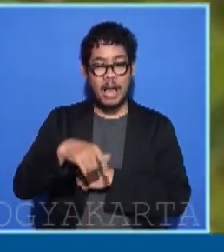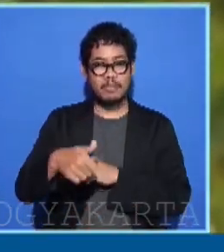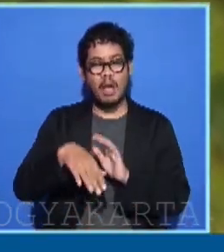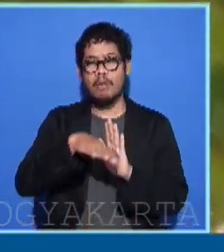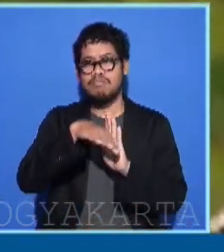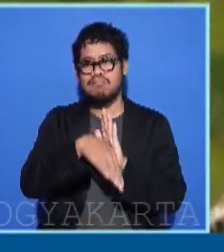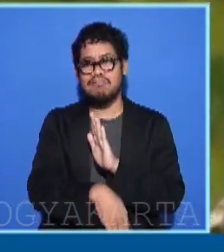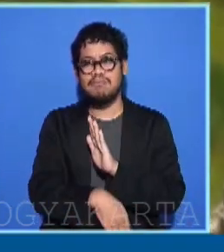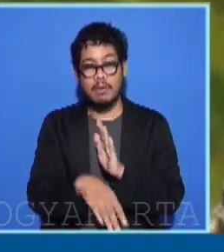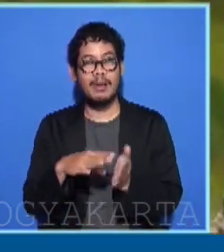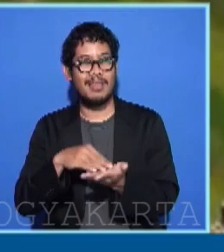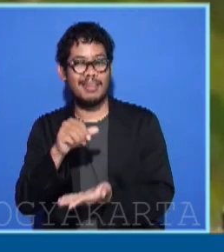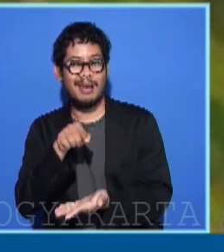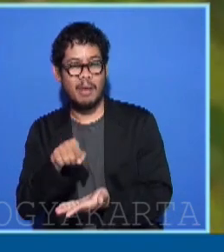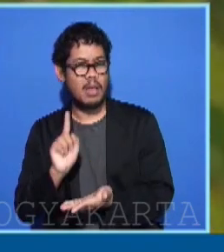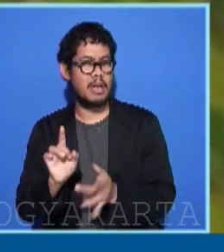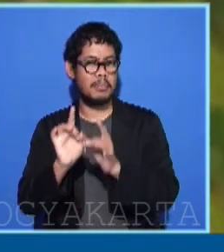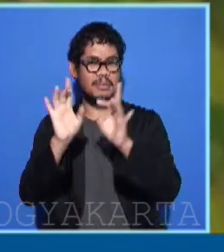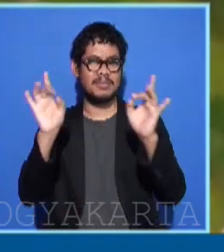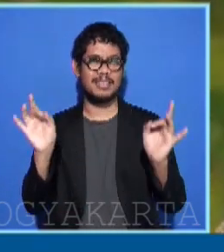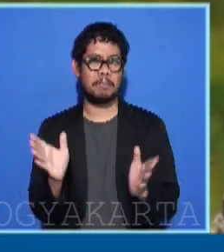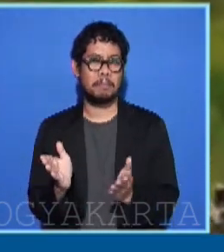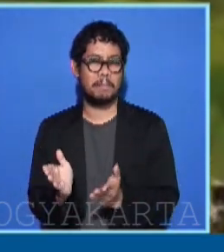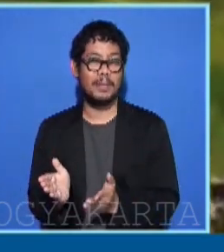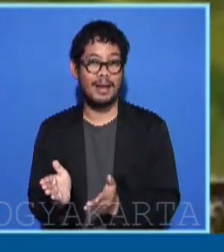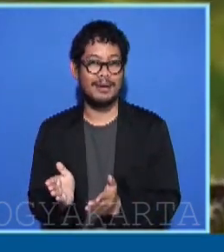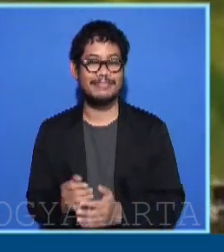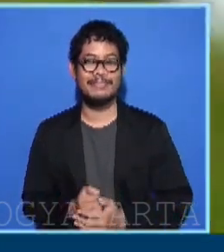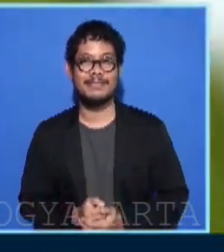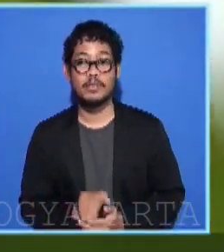Rah perkawis ingkang wonten gandengenengun kalian kesarasan Balung